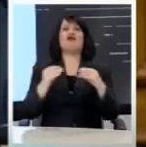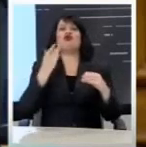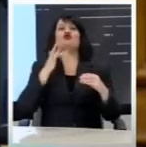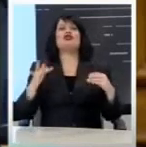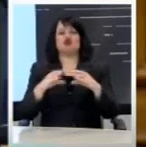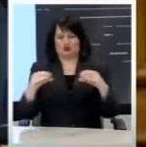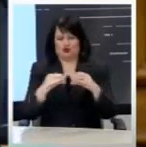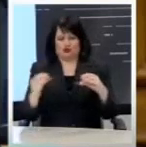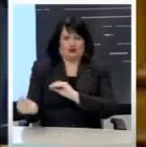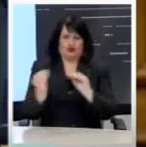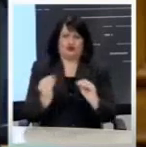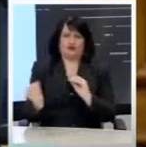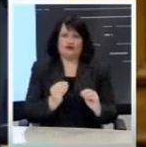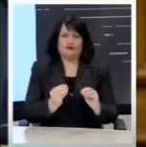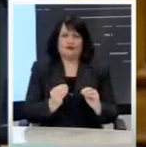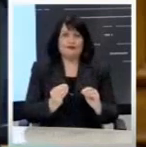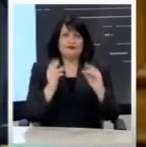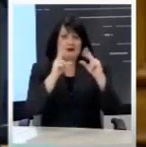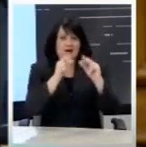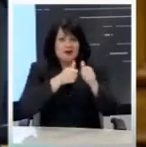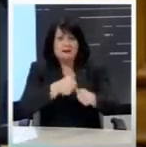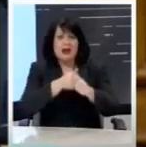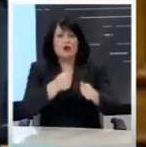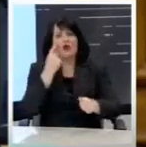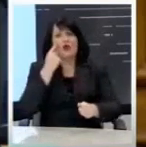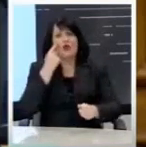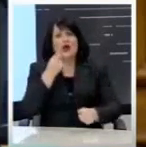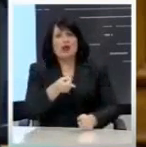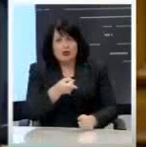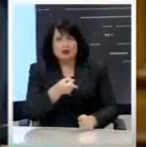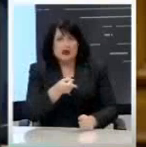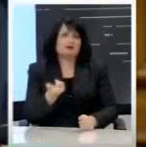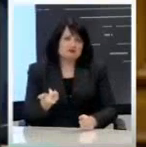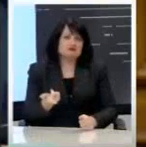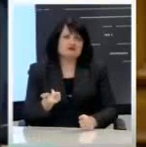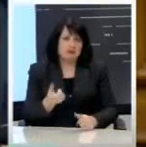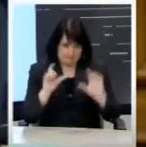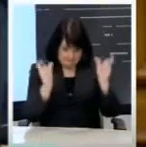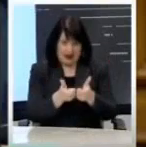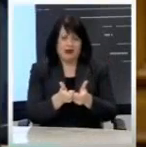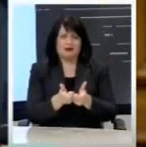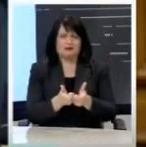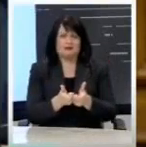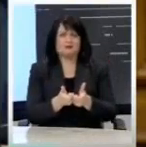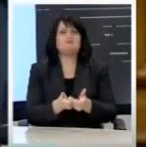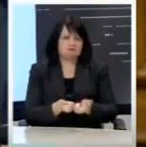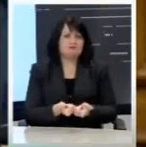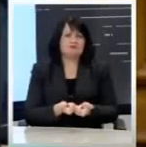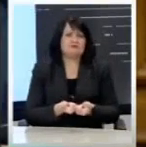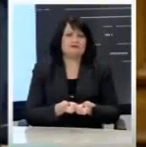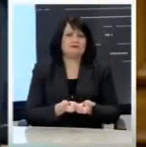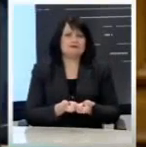συγκεκριμένος, εκεί που τον παρακολουθούσαν για να μπορέσουν και το κάναν στο τέλος, τον συλλάβανε,